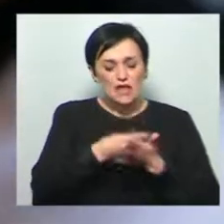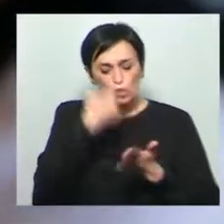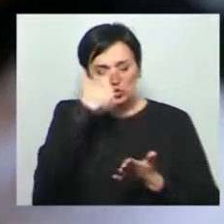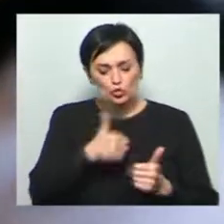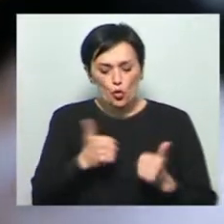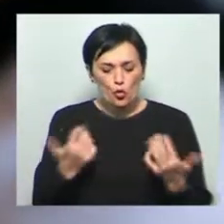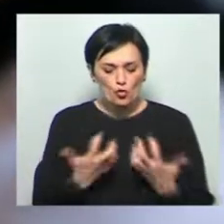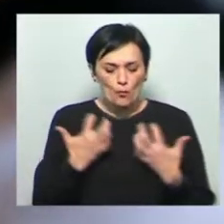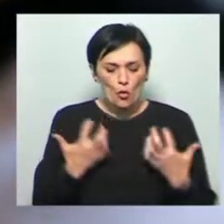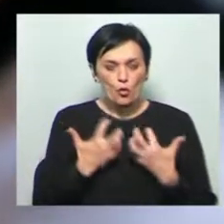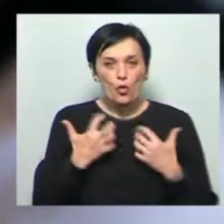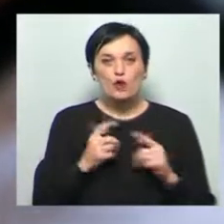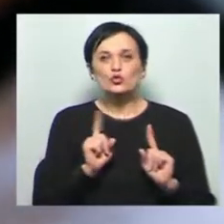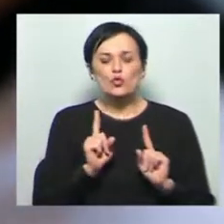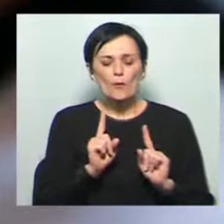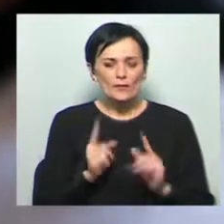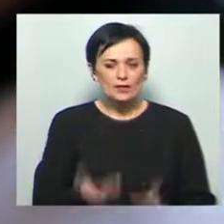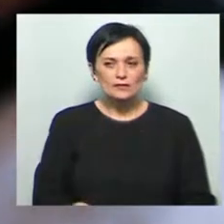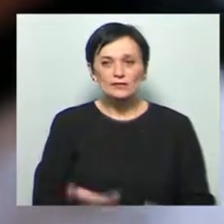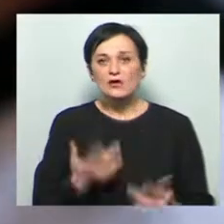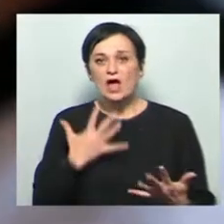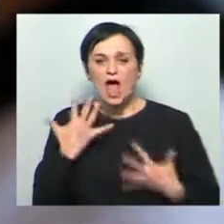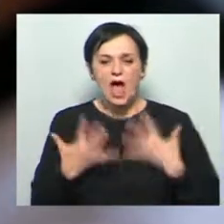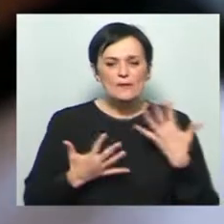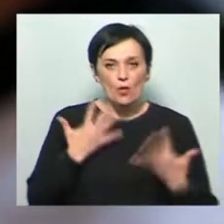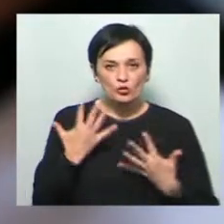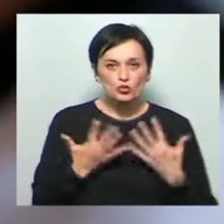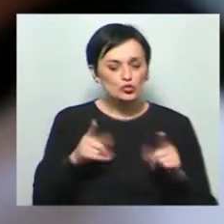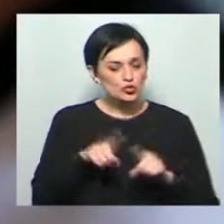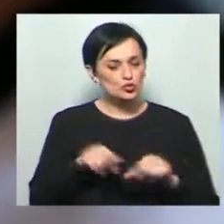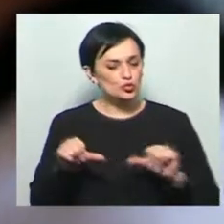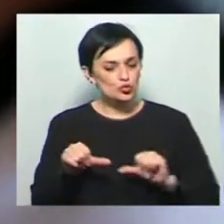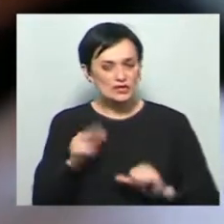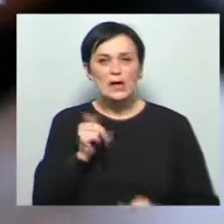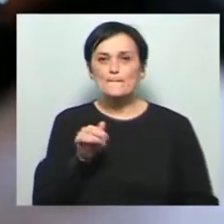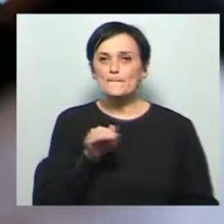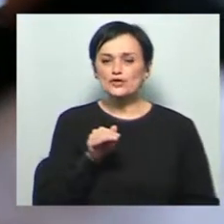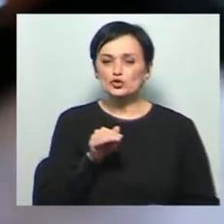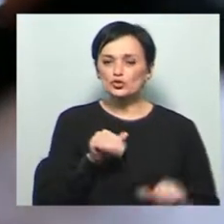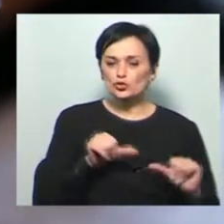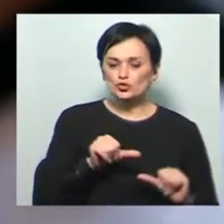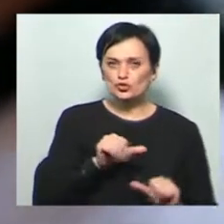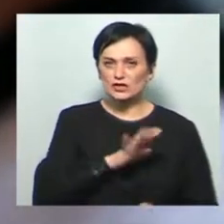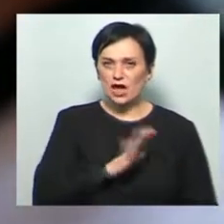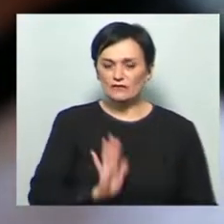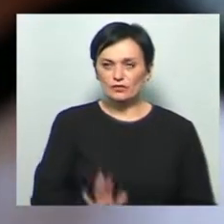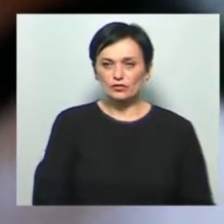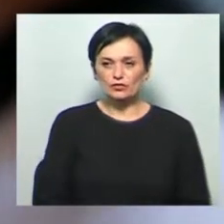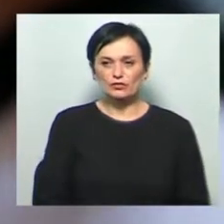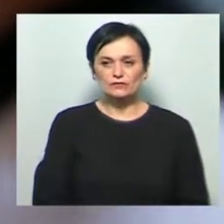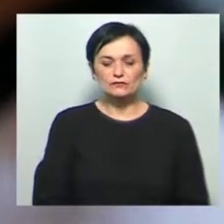რომ არანაირად ემოციურადაც არ ვიყო, ცუდად და ფიზიკურადაც.